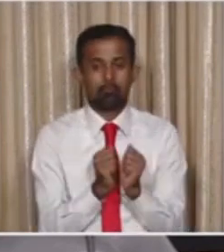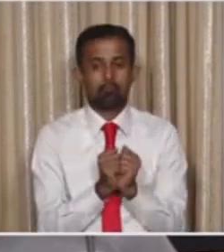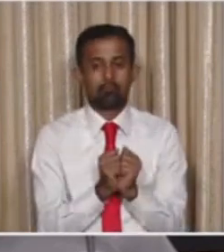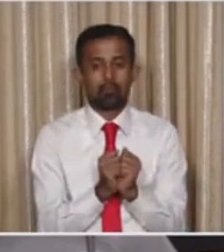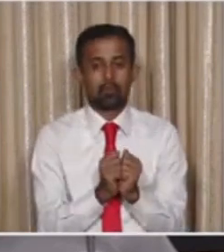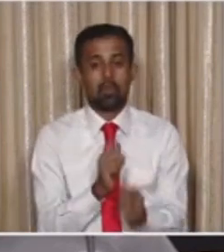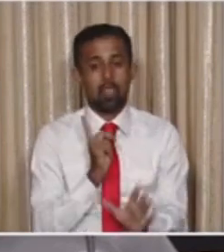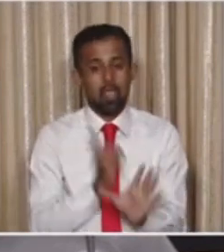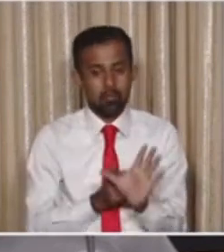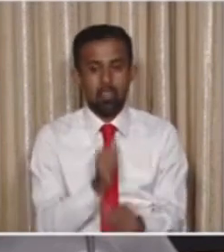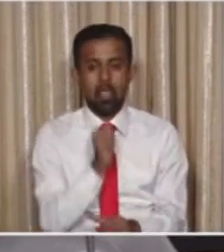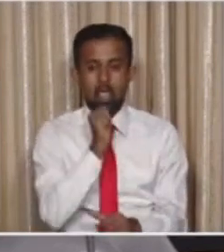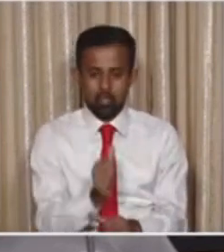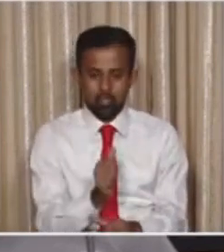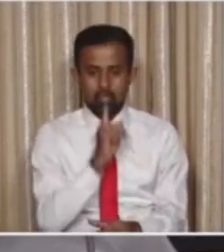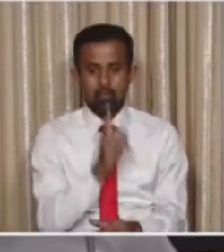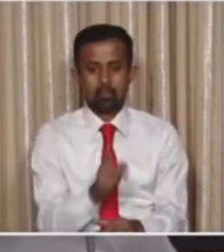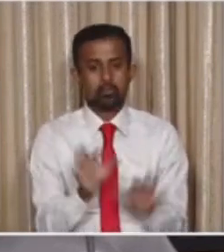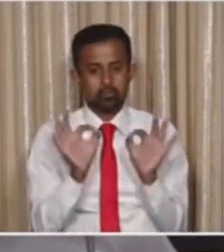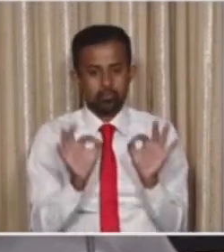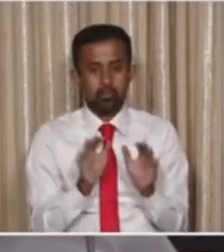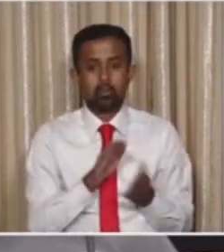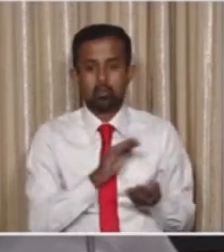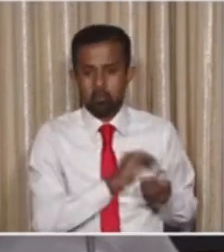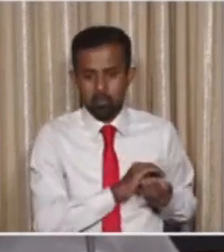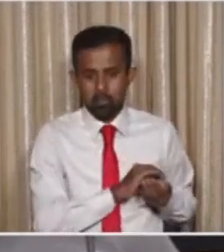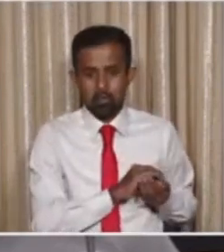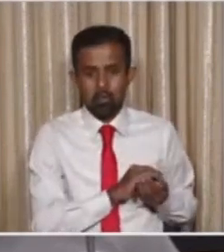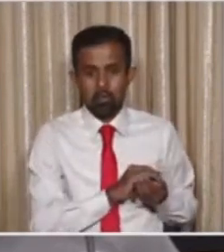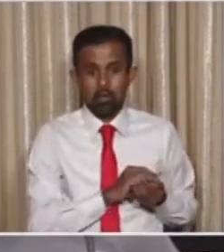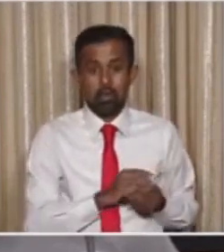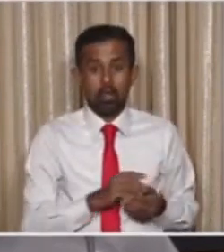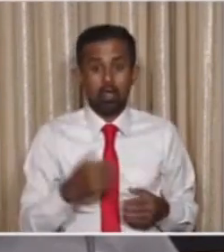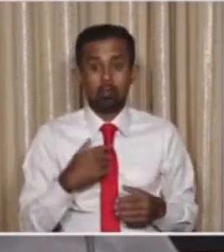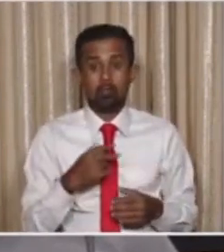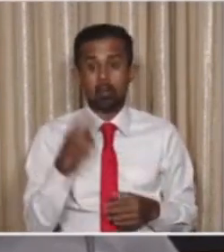හැමදාමත් ඇත්ත කියනවා. අපි හැමදාමත් හරි පැත්තේ ඉන්නවා. ඒ නිසා කරුණාකරලා අපේ ශරීර ගාතනේ කරන්න එපා කියලා අපි ප්‍රකාශ කරනවා.